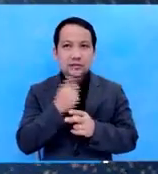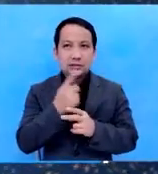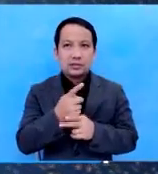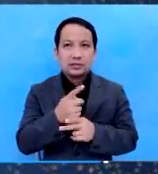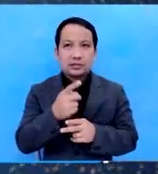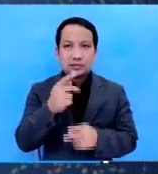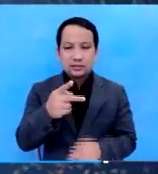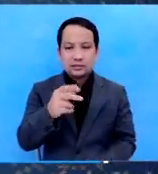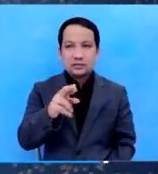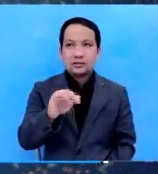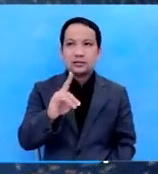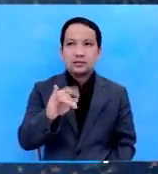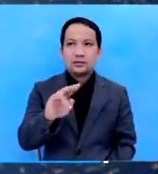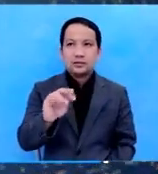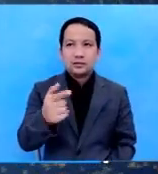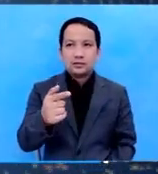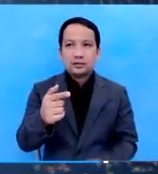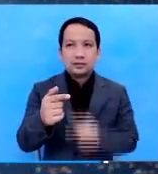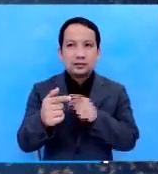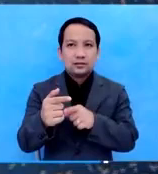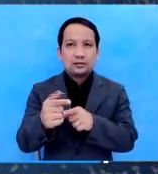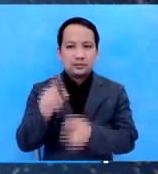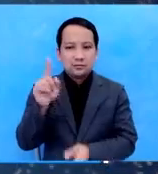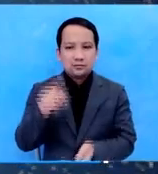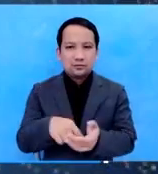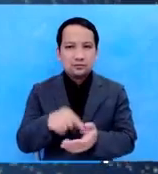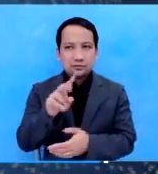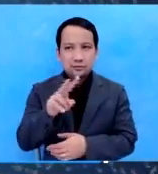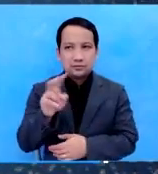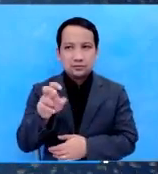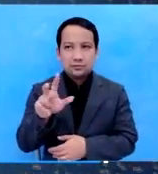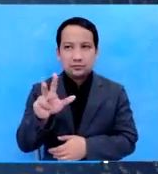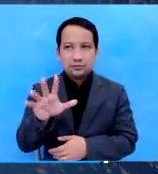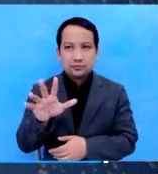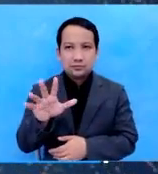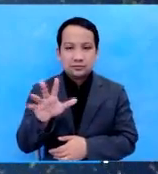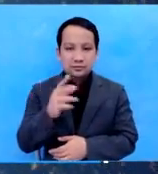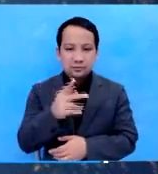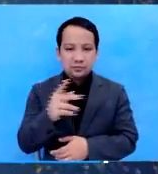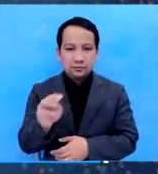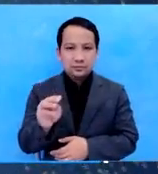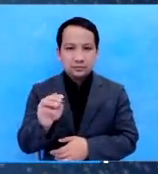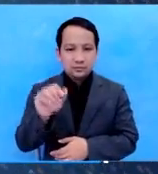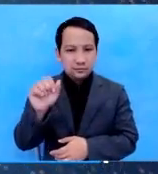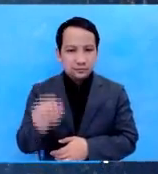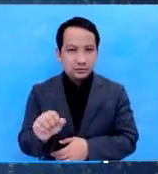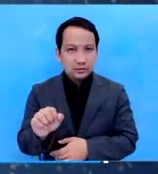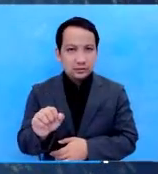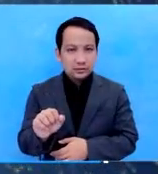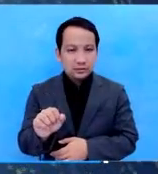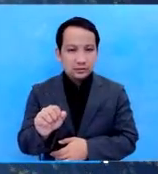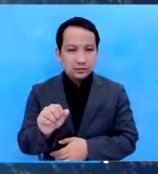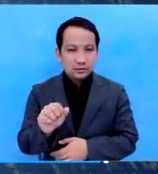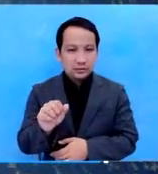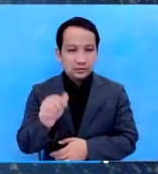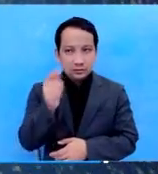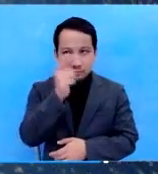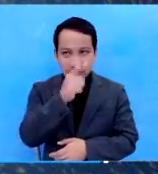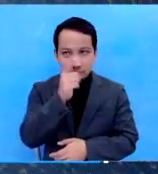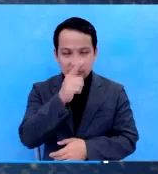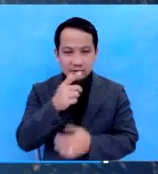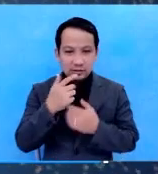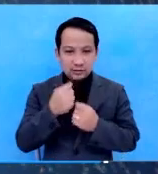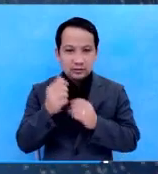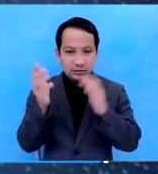At ito'y huling namataan sa layong 1,235 kilometers sa may silangan ng Hilagang Luzon. Ito'y nagtataglay ng hanging aabot